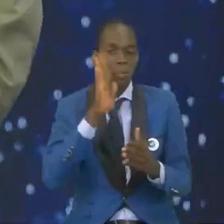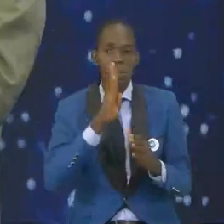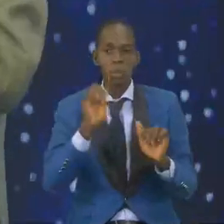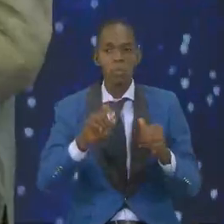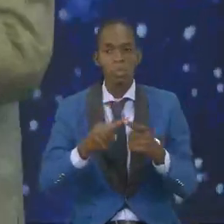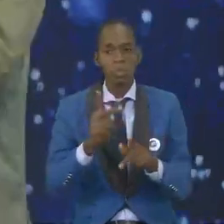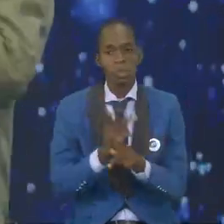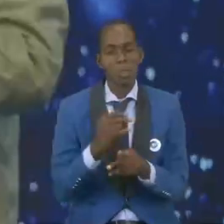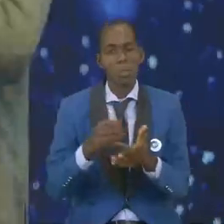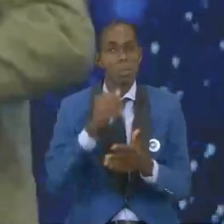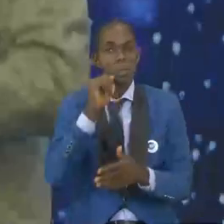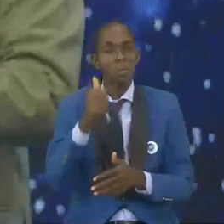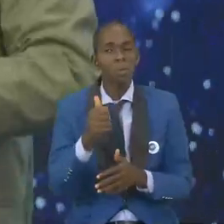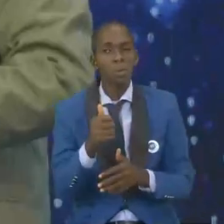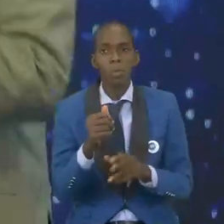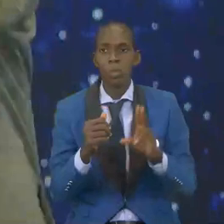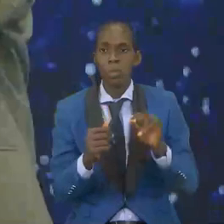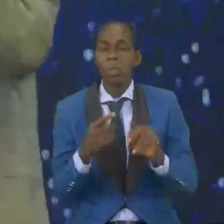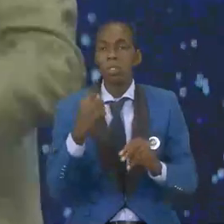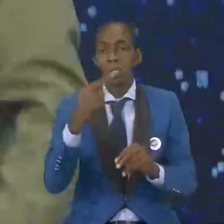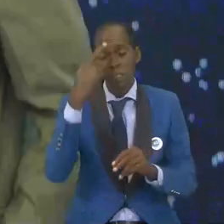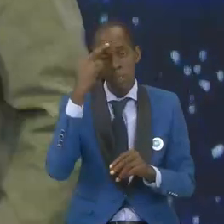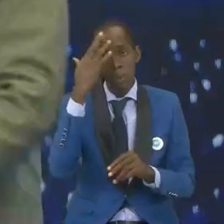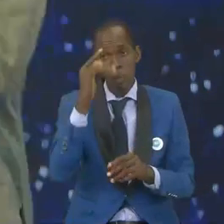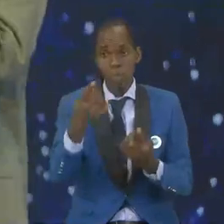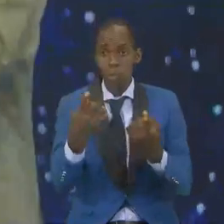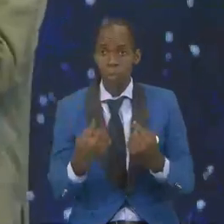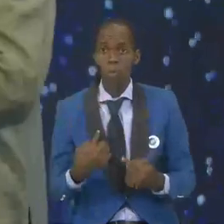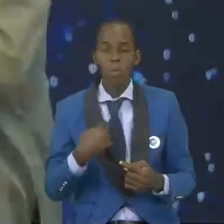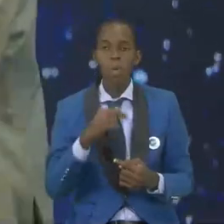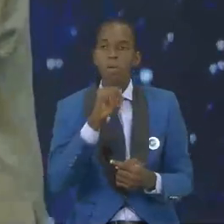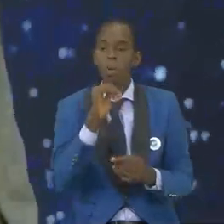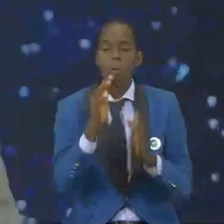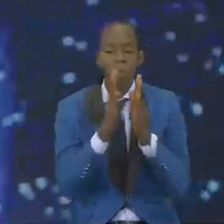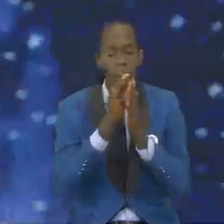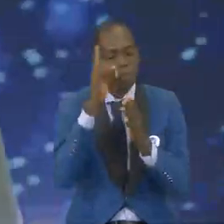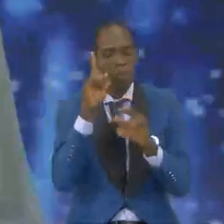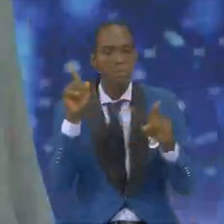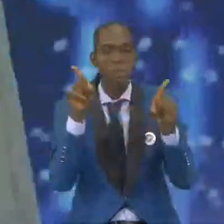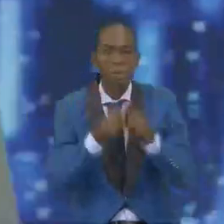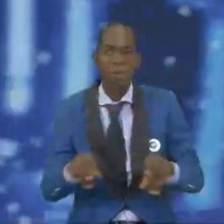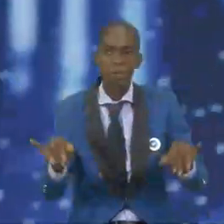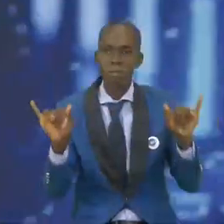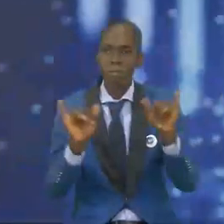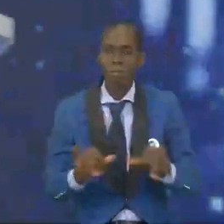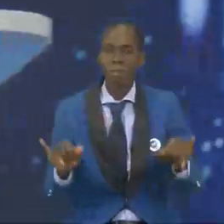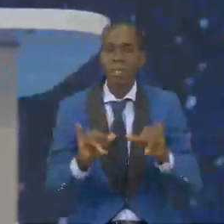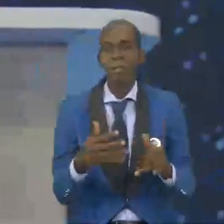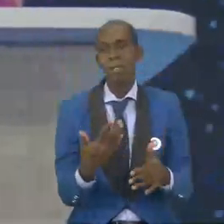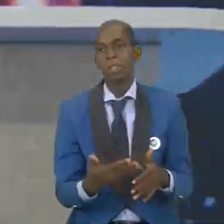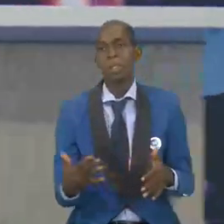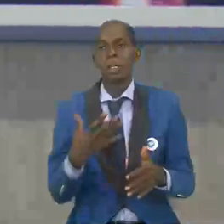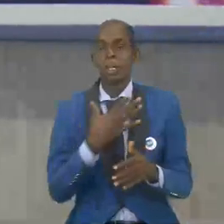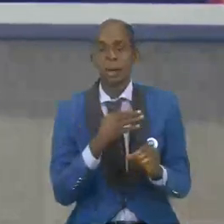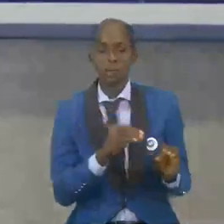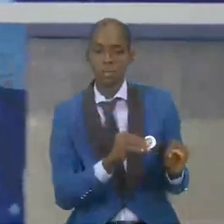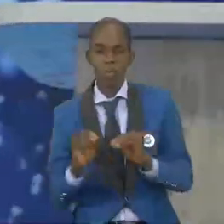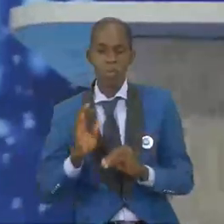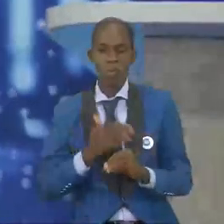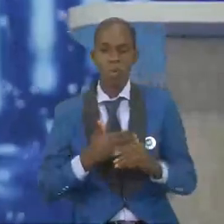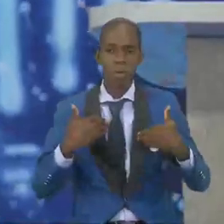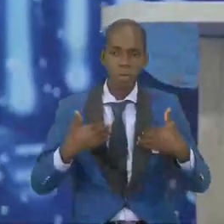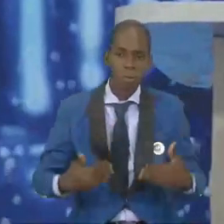raison pour laquelle tu viens, nous ne prions pas pour la même chose. Quand on dit prions et nous commençons à secouer la tête, à secouer